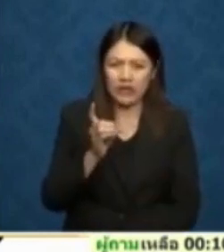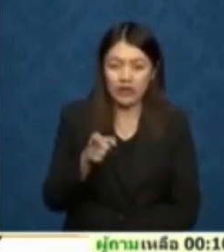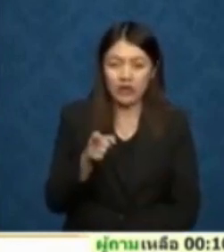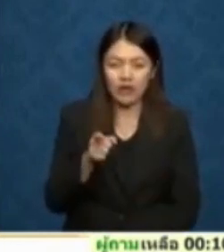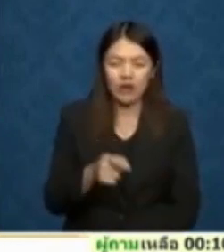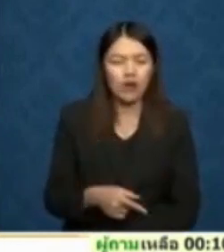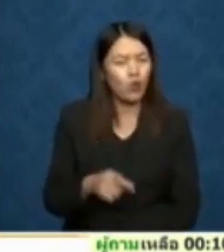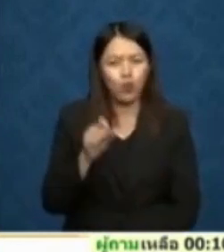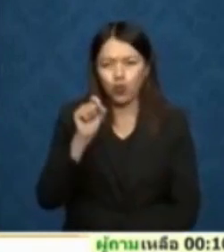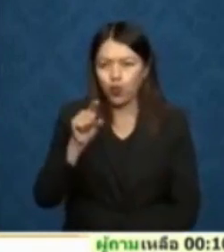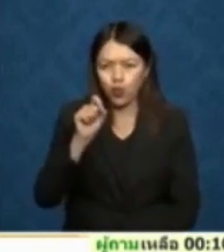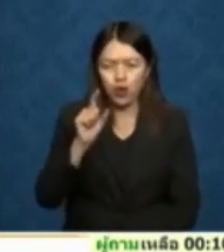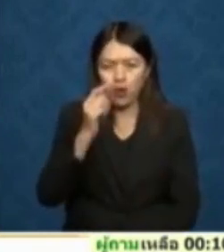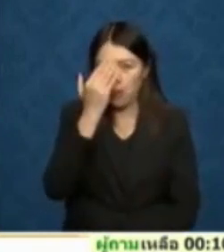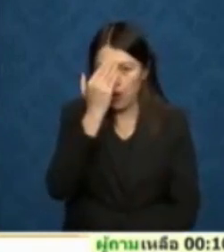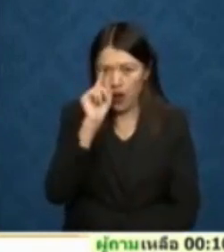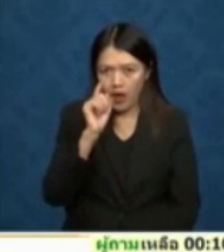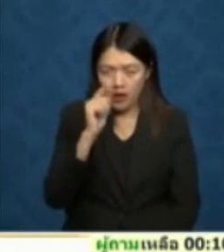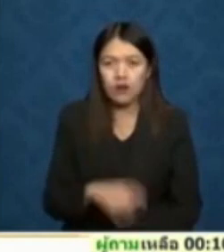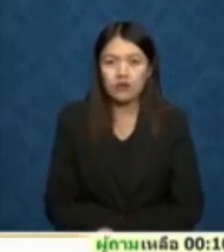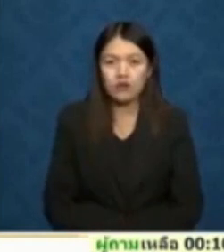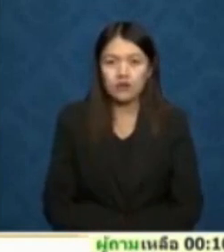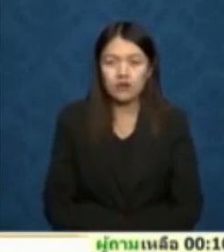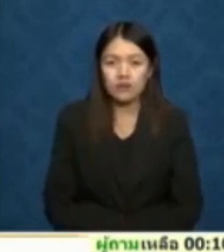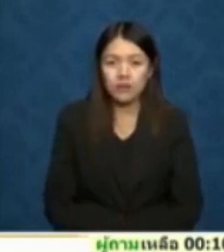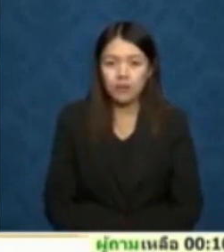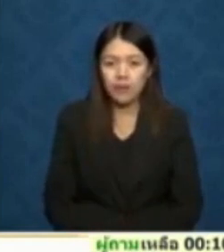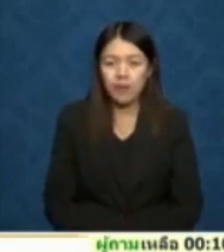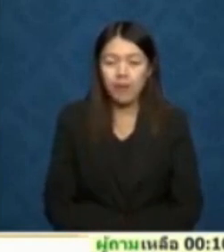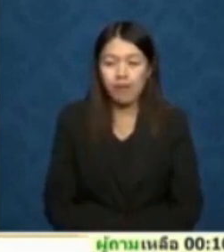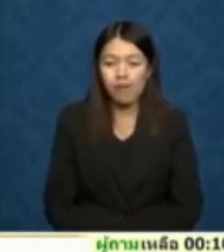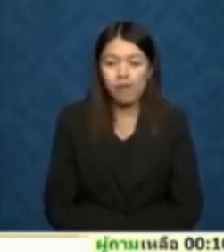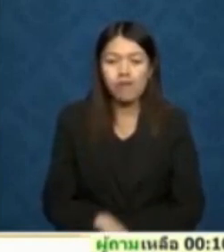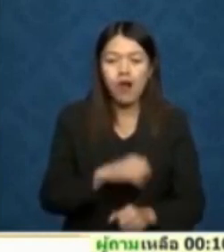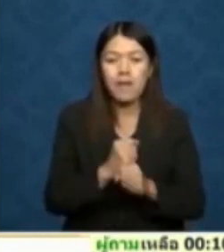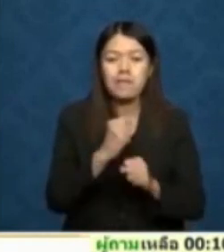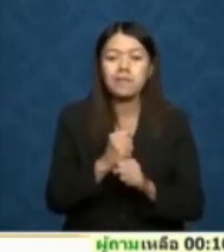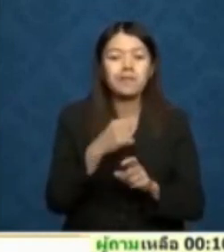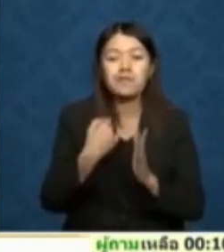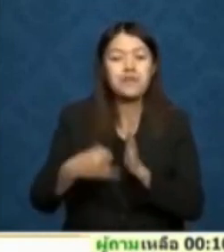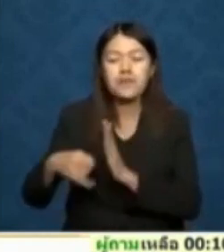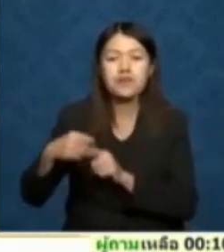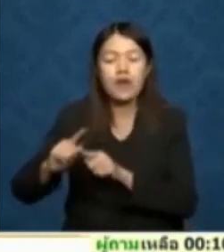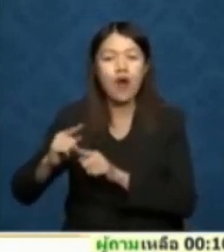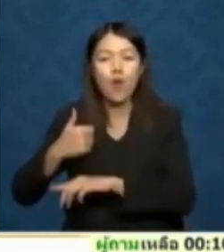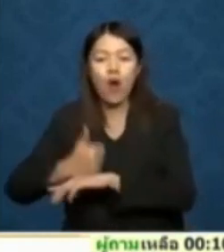งด่วนและรายงานผลของการดำเนินการต่างๆให้ท่านผู้ว่าได้รับทราบด้ว